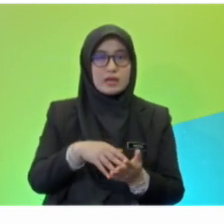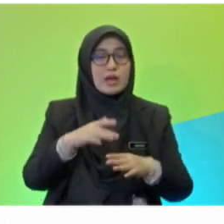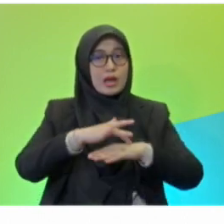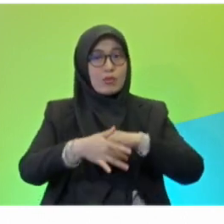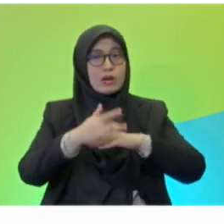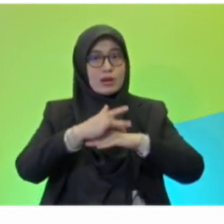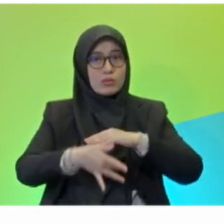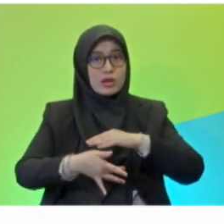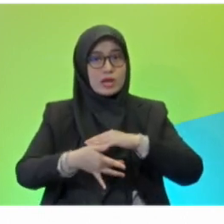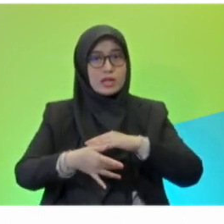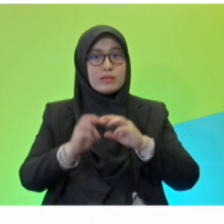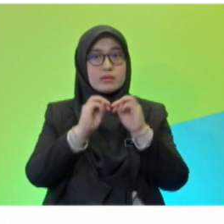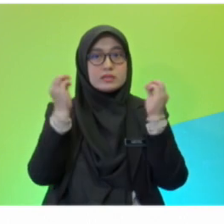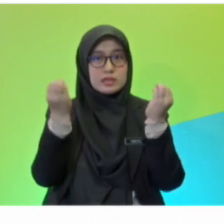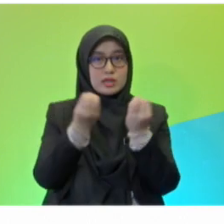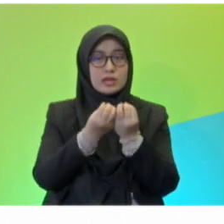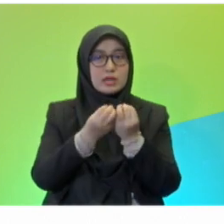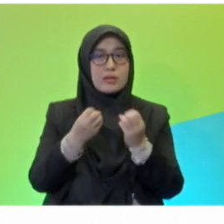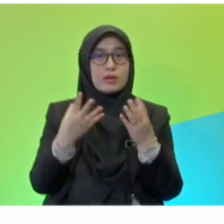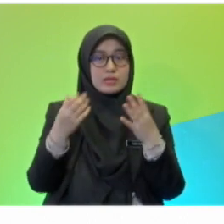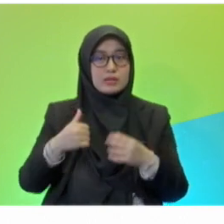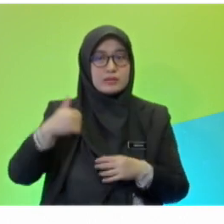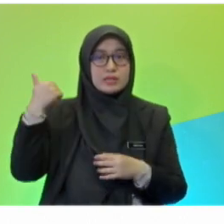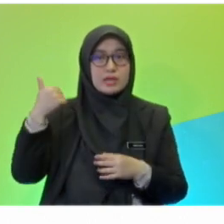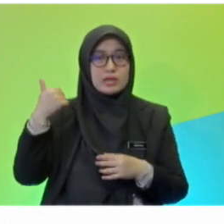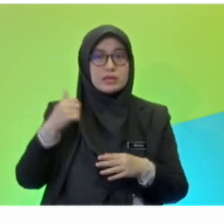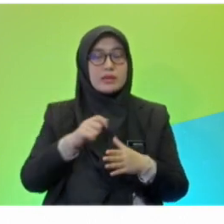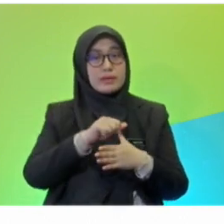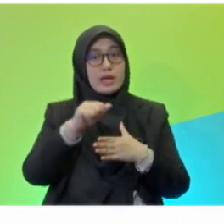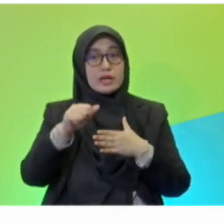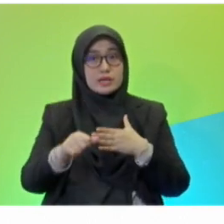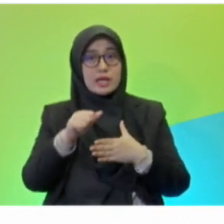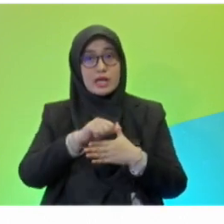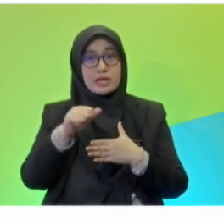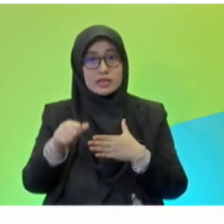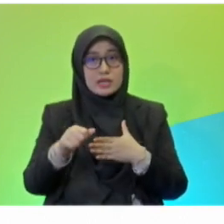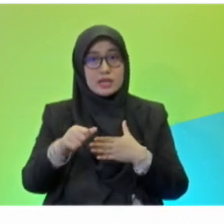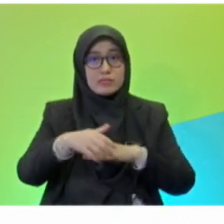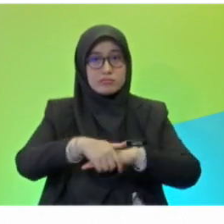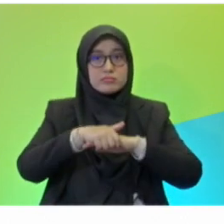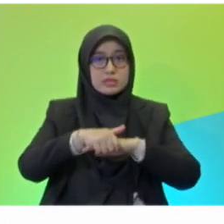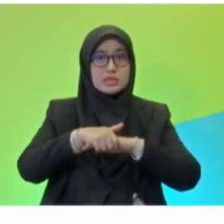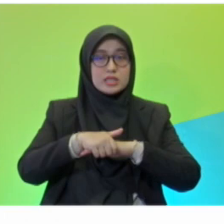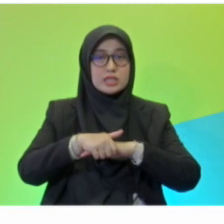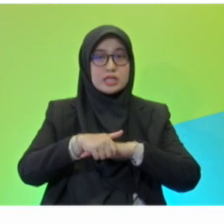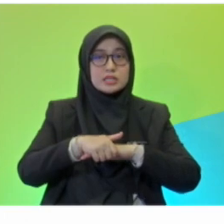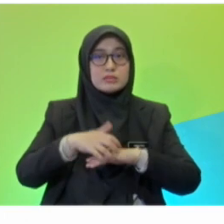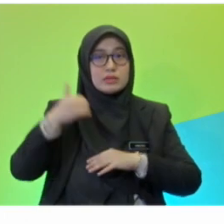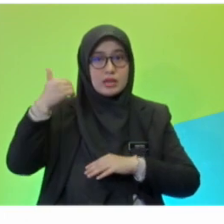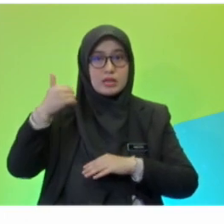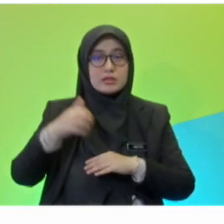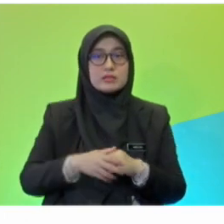kemudiannya berjaya di tangkis oleh British dan akhirnya gagal baik Mari kita tengok Apakah kelemahan